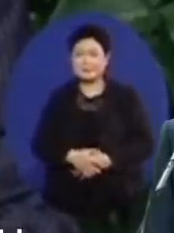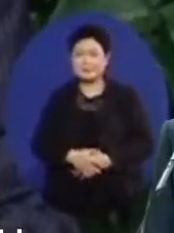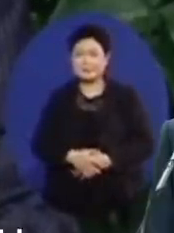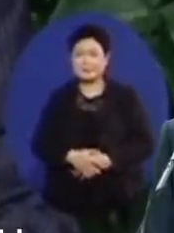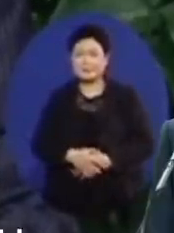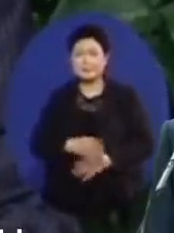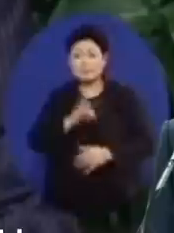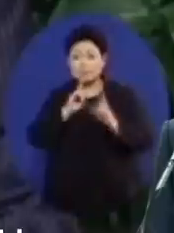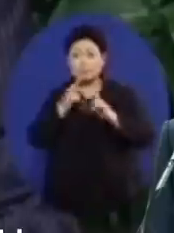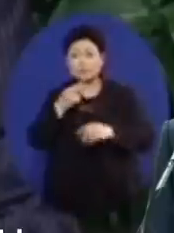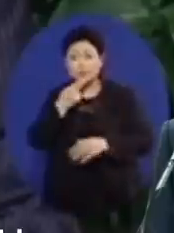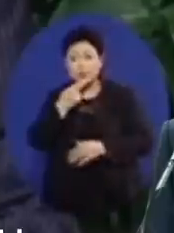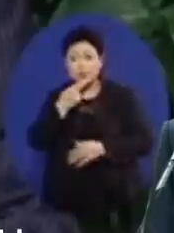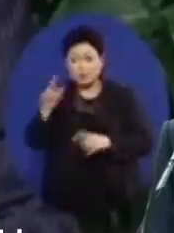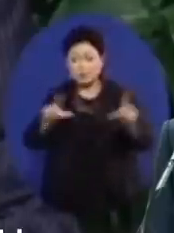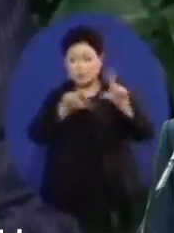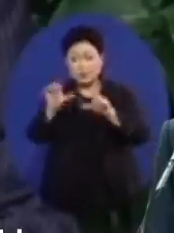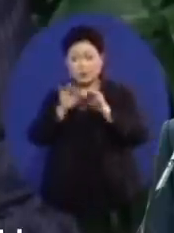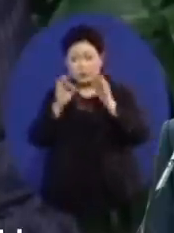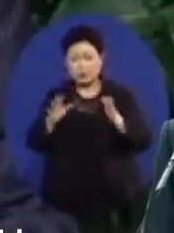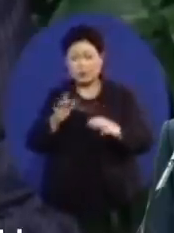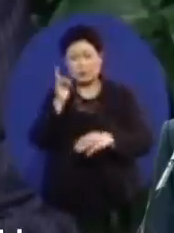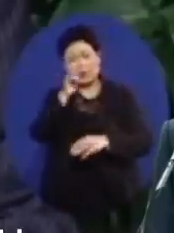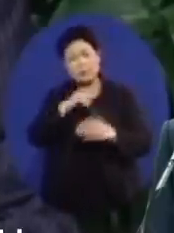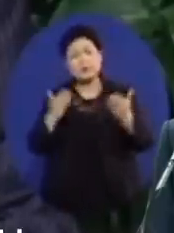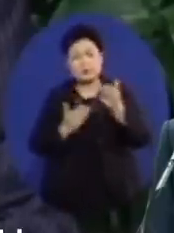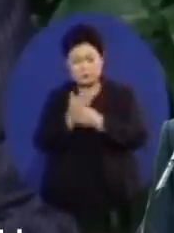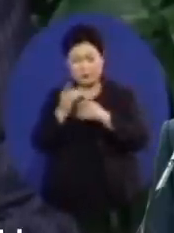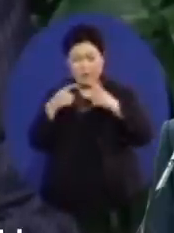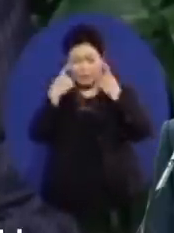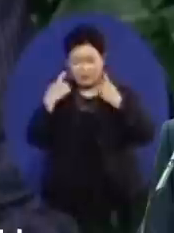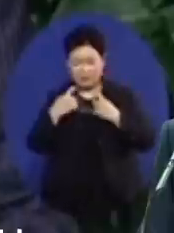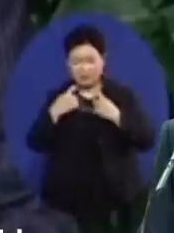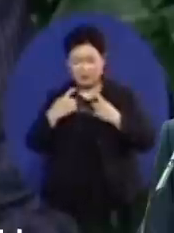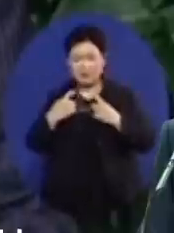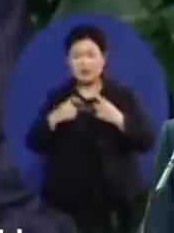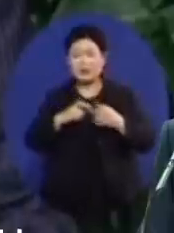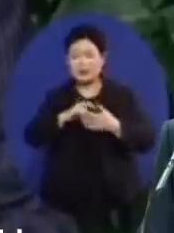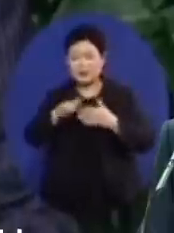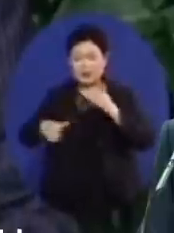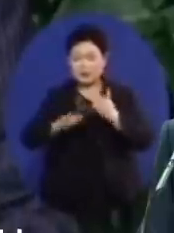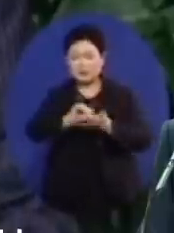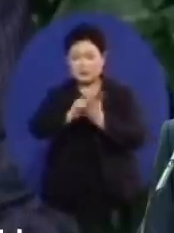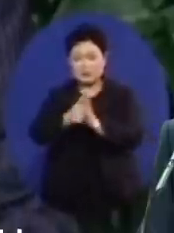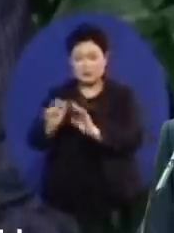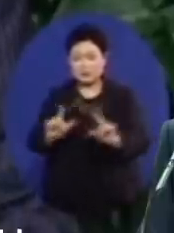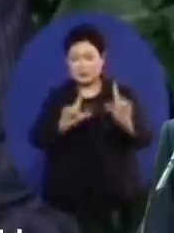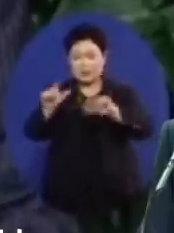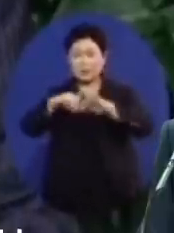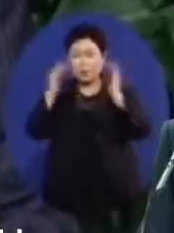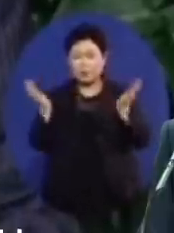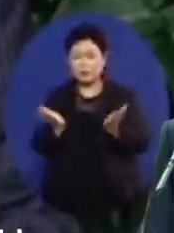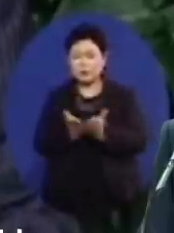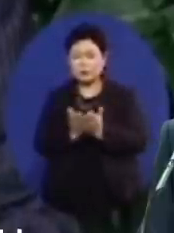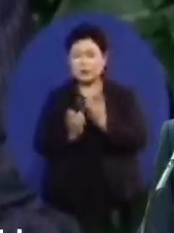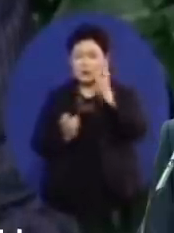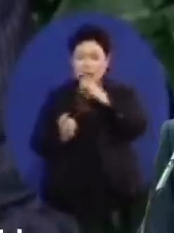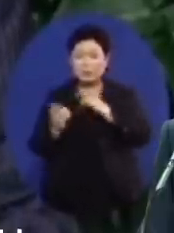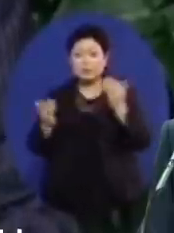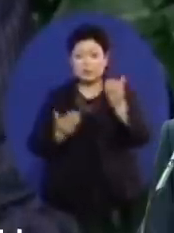물론 우리가 사는 동안에 안 좋은 일이 많이 생겨요. 개인, 가정, 생활, 자녀, 사업, 모든 물에 안 좋은 일이 많이